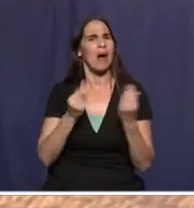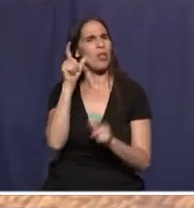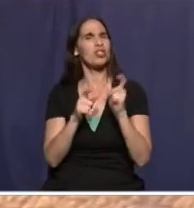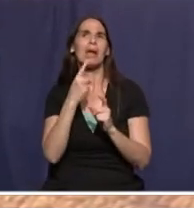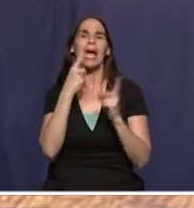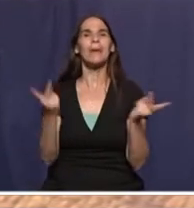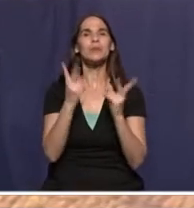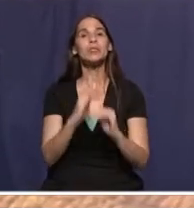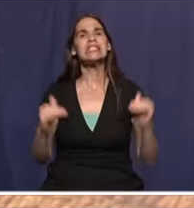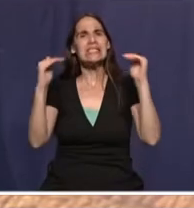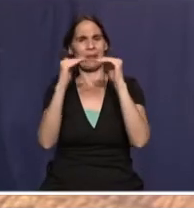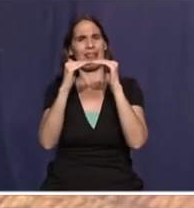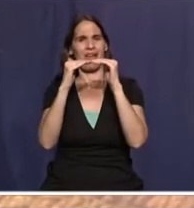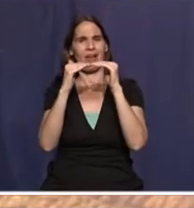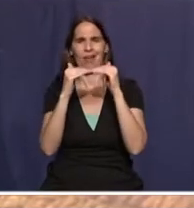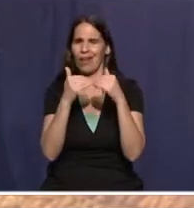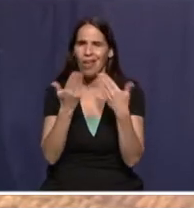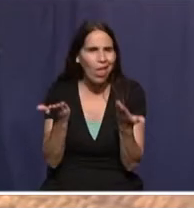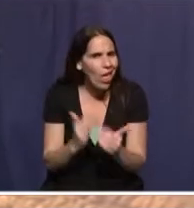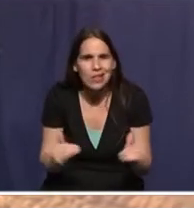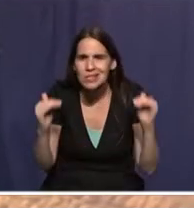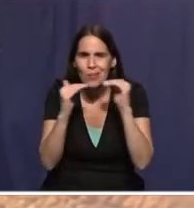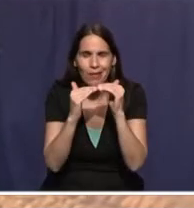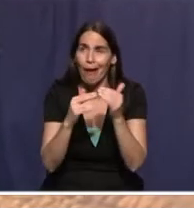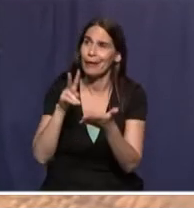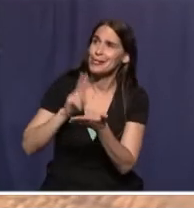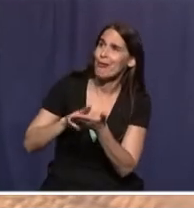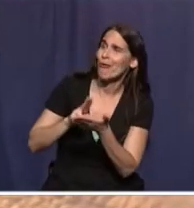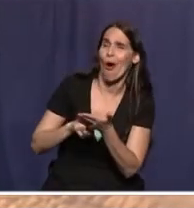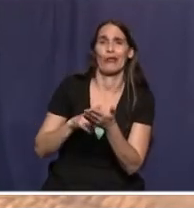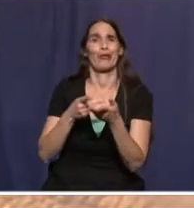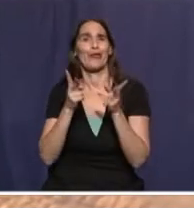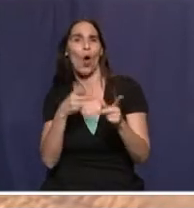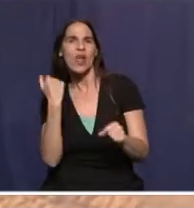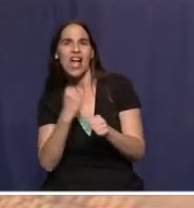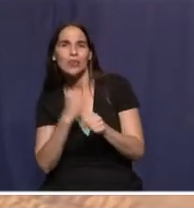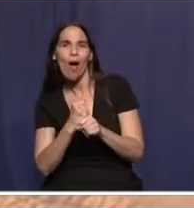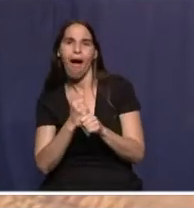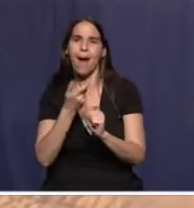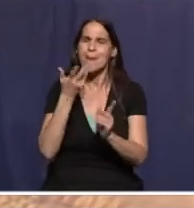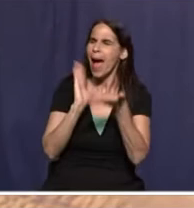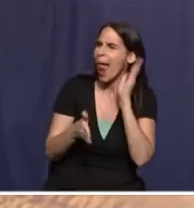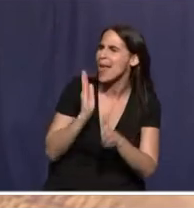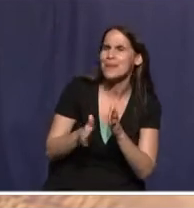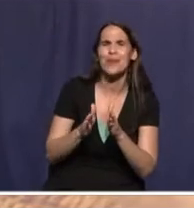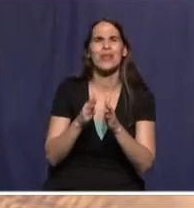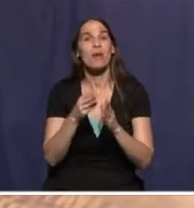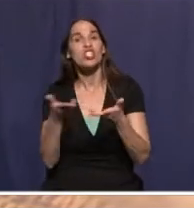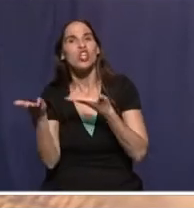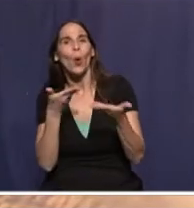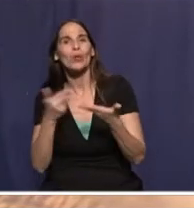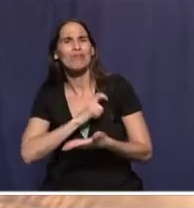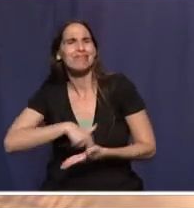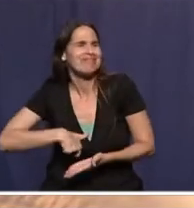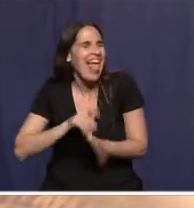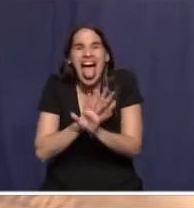אומרת, תקשיבו, אין סימטריה. לא בזכויות, לא באפשרויות התעסוקה, לא באלימות הגואה, לא בשירותים המוניציפליים ולא בהיתרי